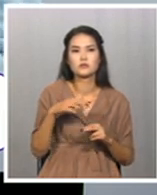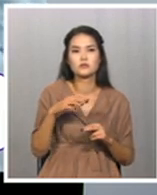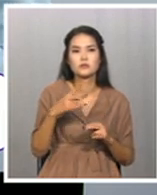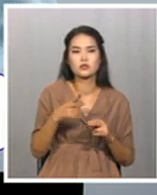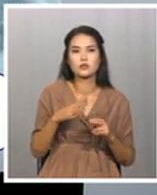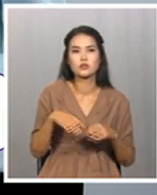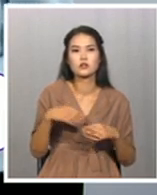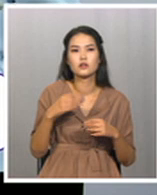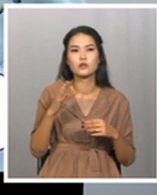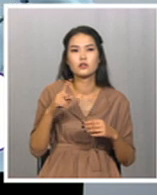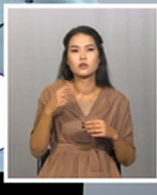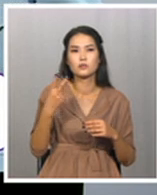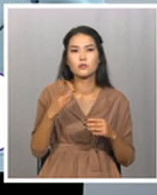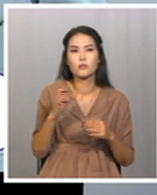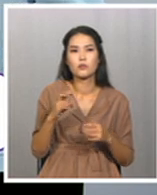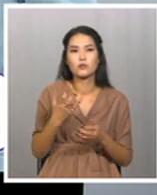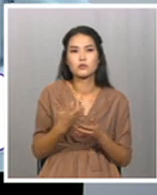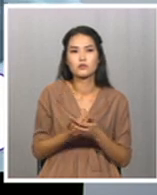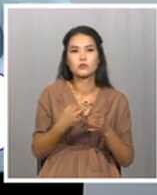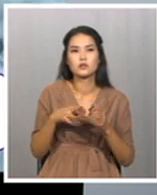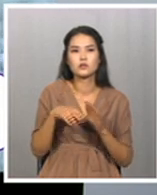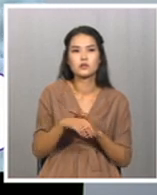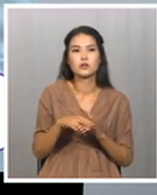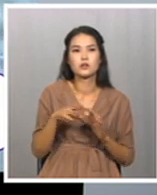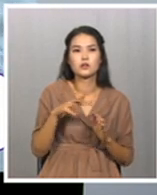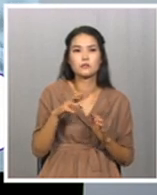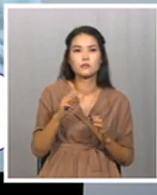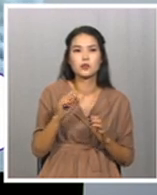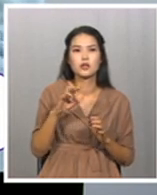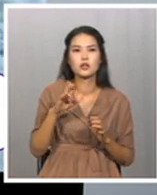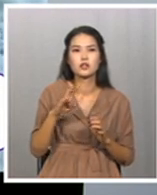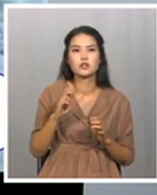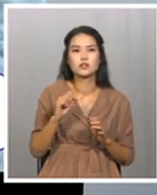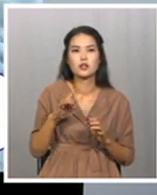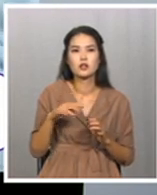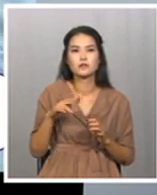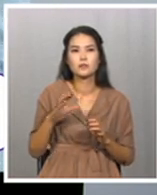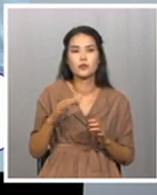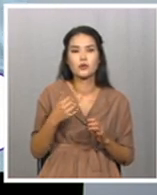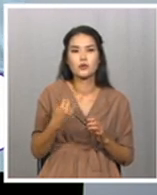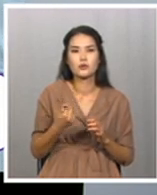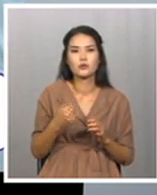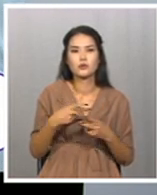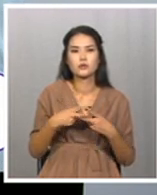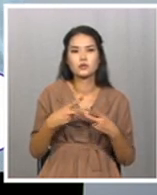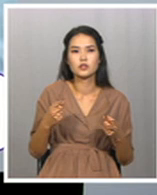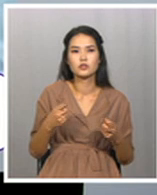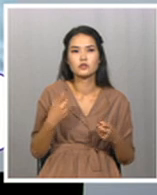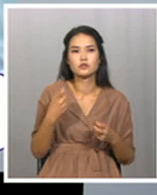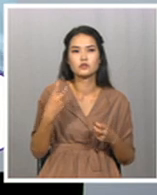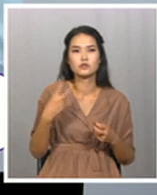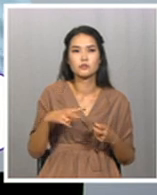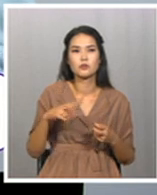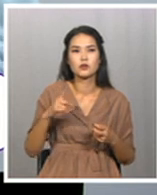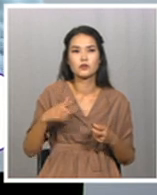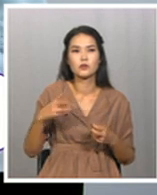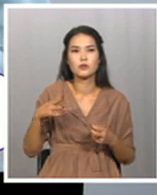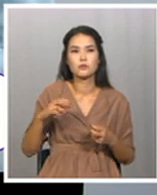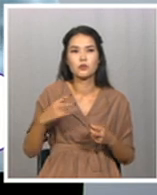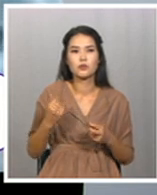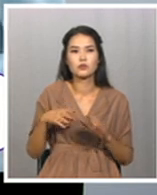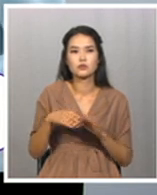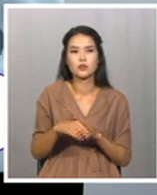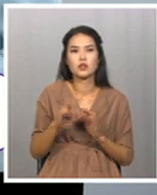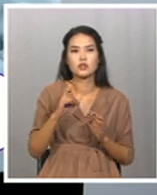кезде 0,2 моль. Ол осы заттың зат мөлшері. Ары қарай реакция теңдеуін жазып қажет болған